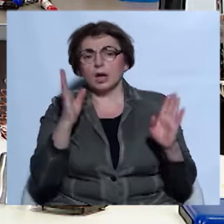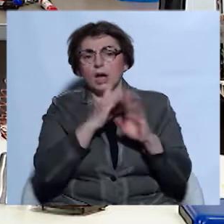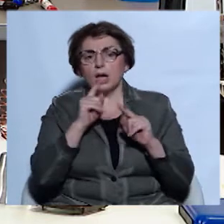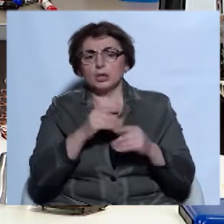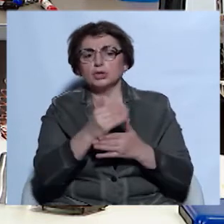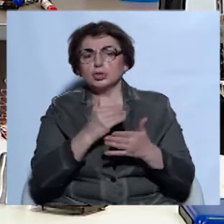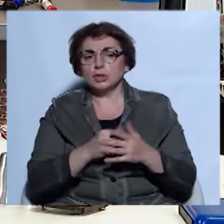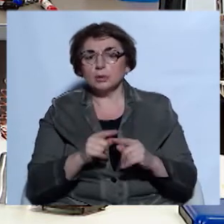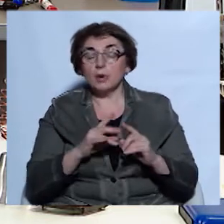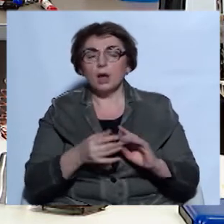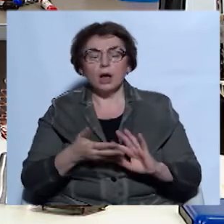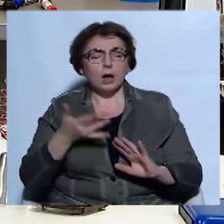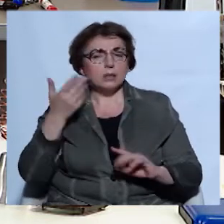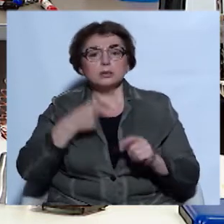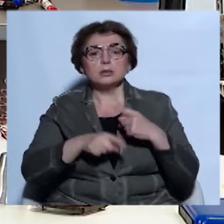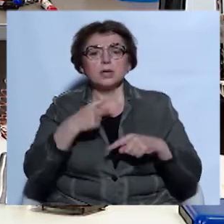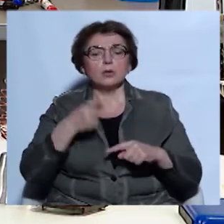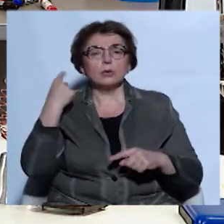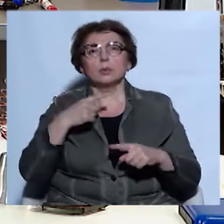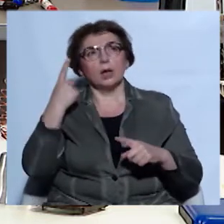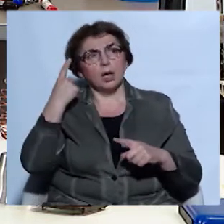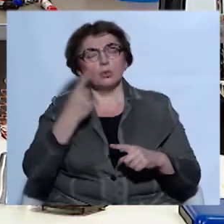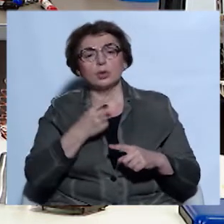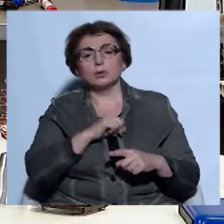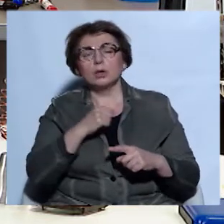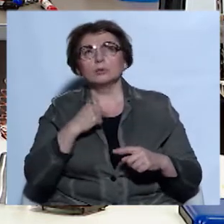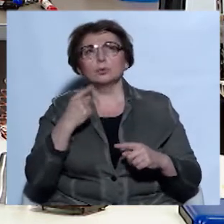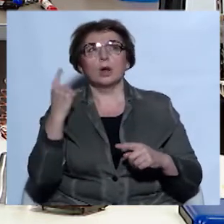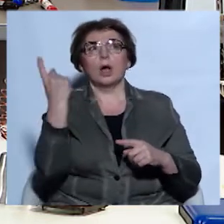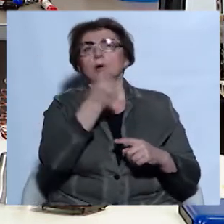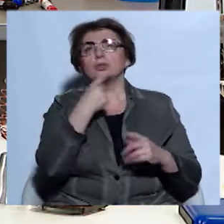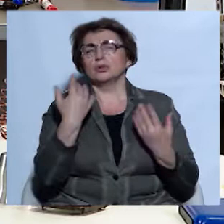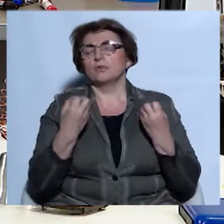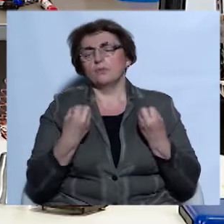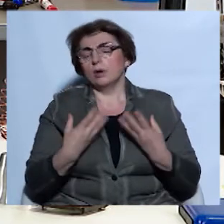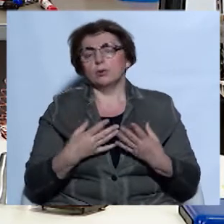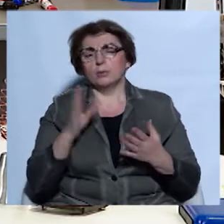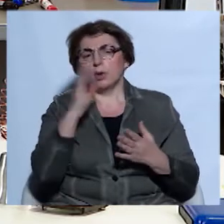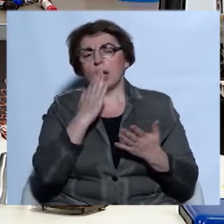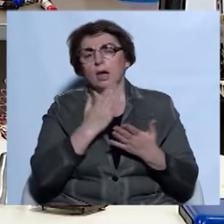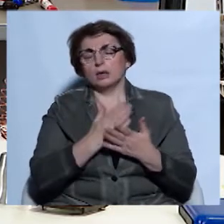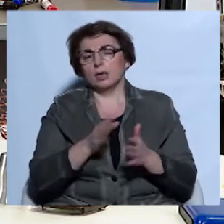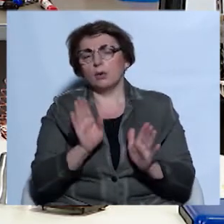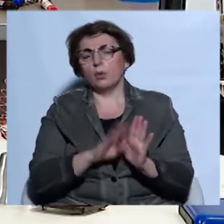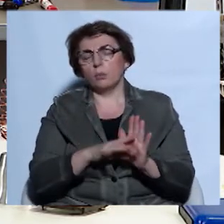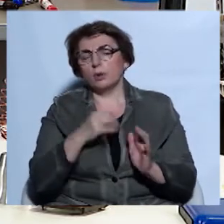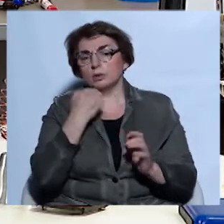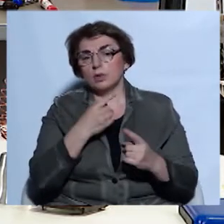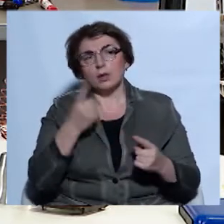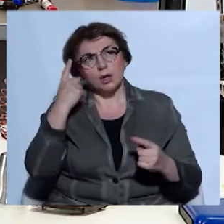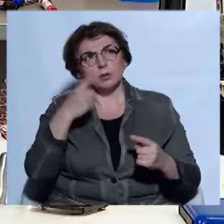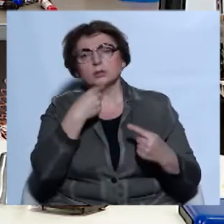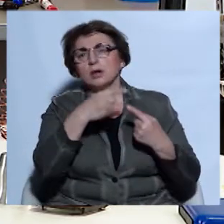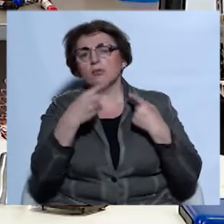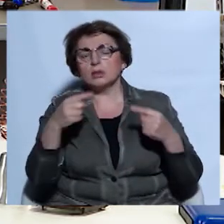შესახებ, მაგრამ საუკუნეების წინ ჰაერი ეგონათ ერთი მთლიანი მარტივი ნივთიერება და ვერ წარმოედგინა თუ ჰაერი შეიძლება